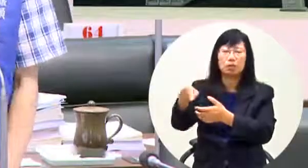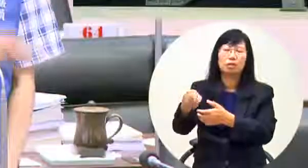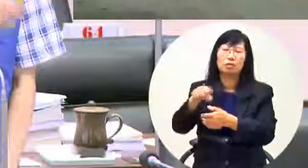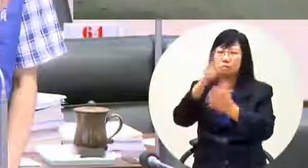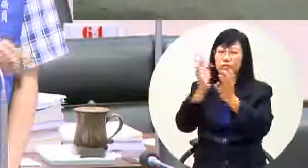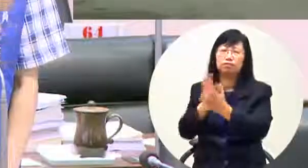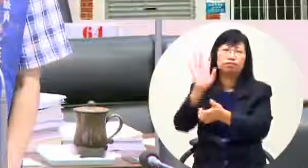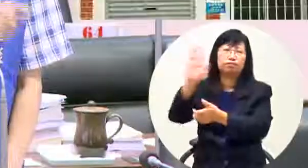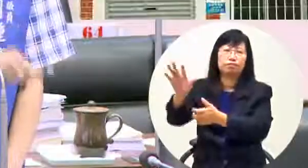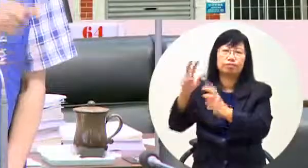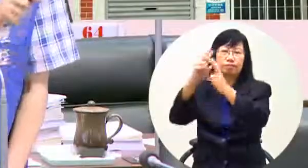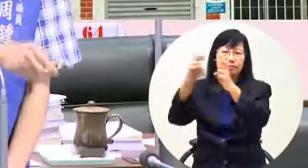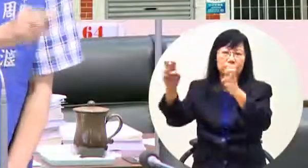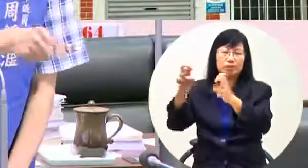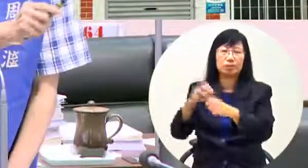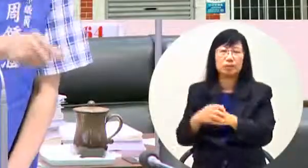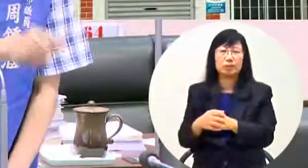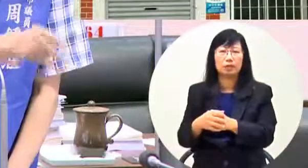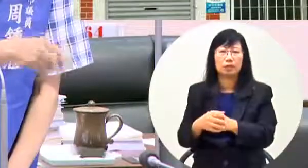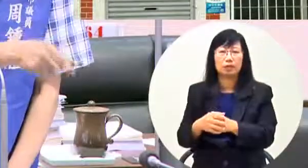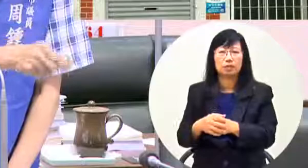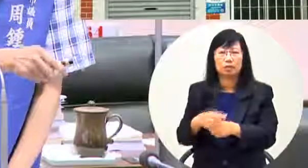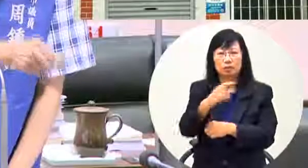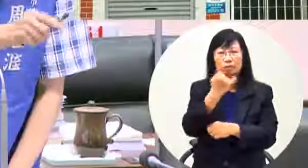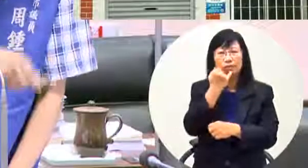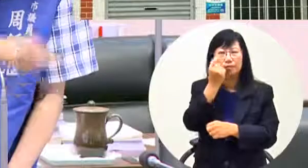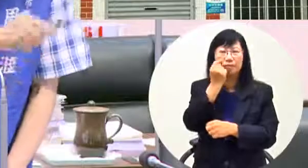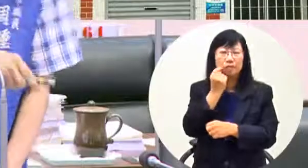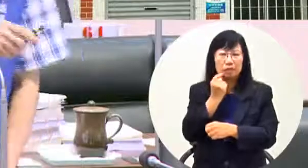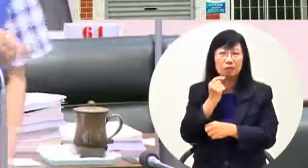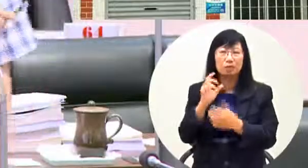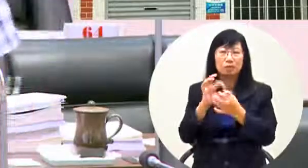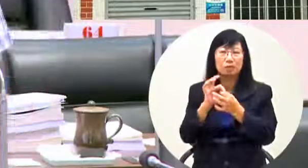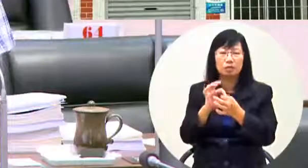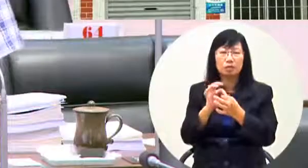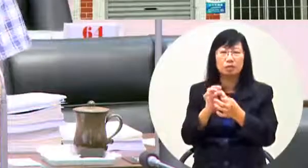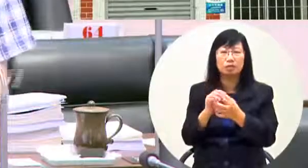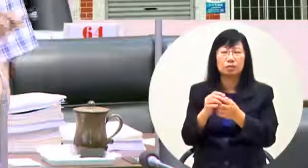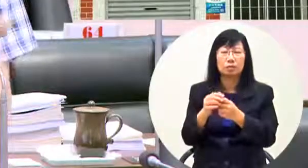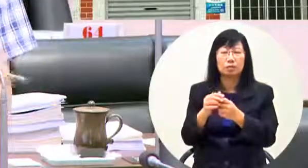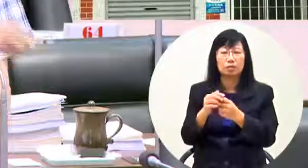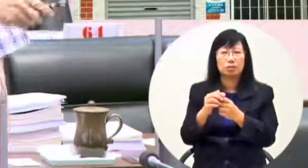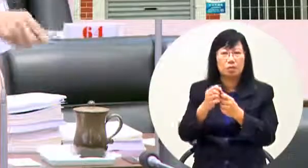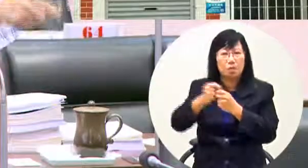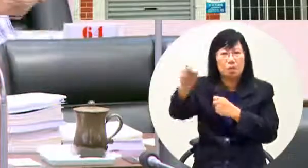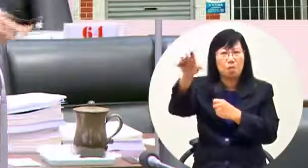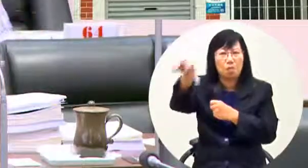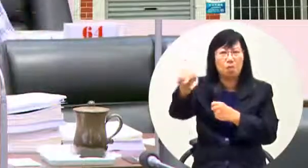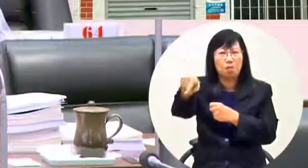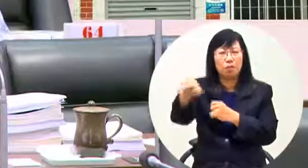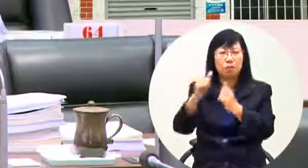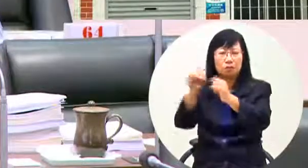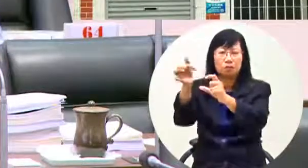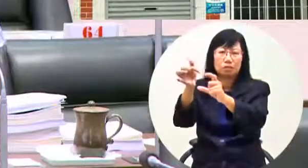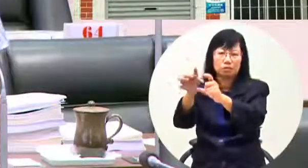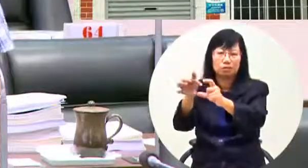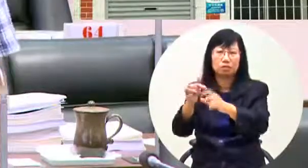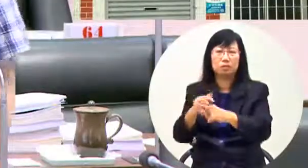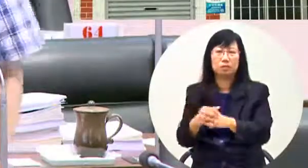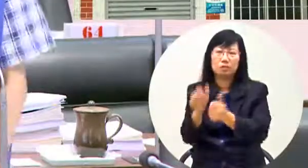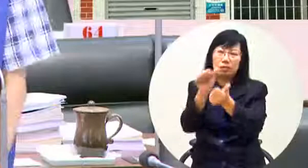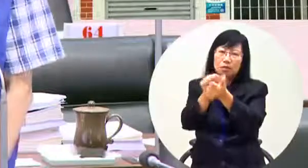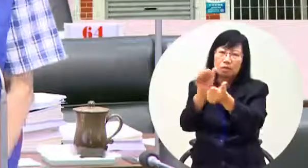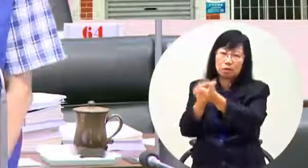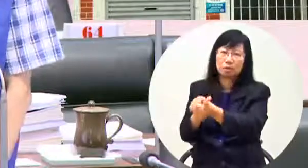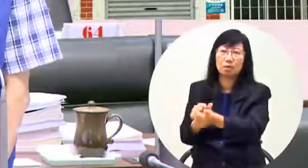到偏远的乡镇，我们偏远的社区都只能靠宗教的力量